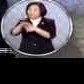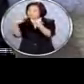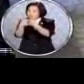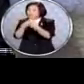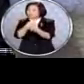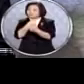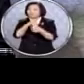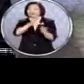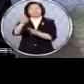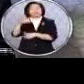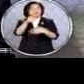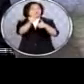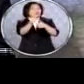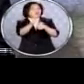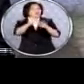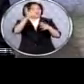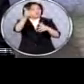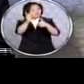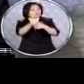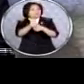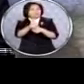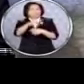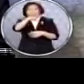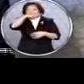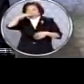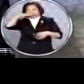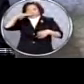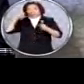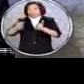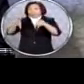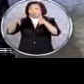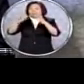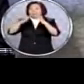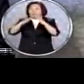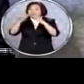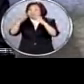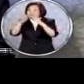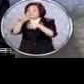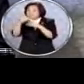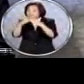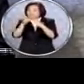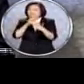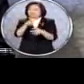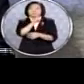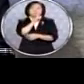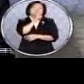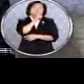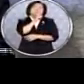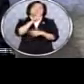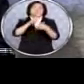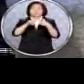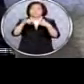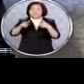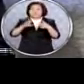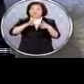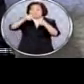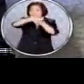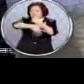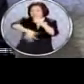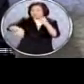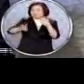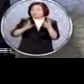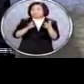盖了一个豪华农舍，你从头到尾不发一语，你的内阁更在你参加民